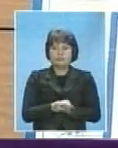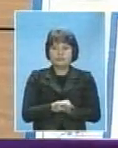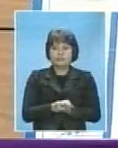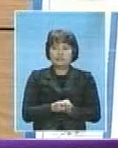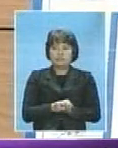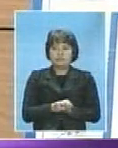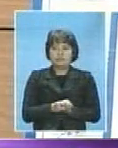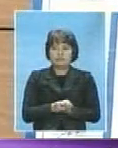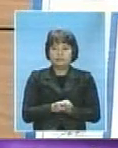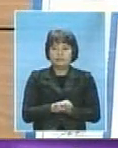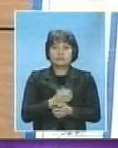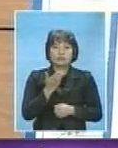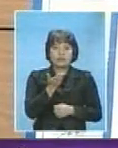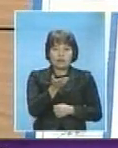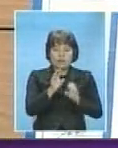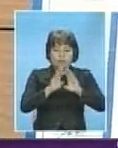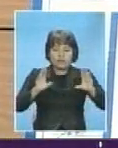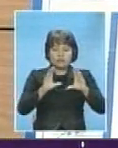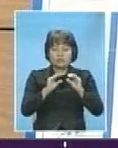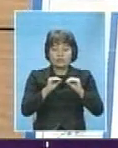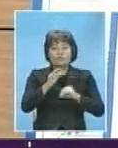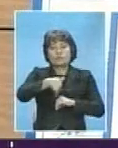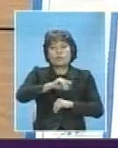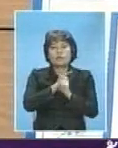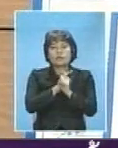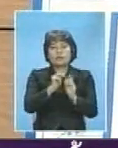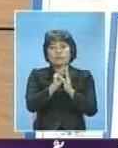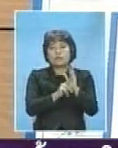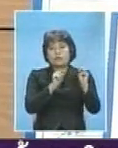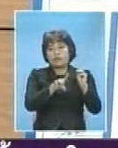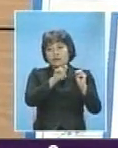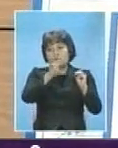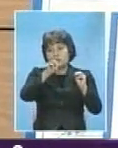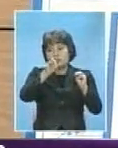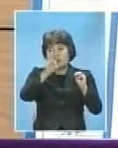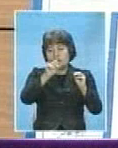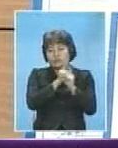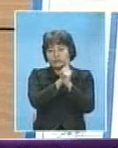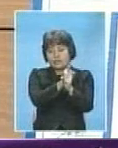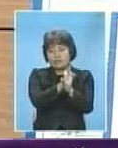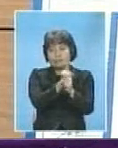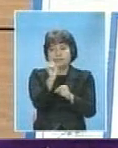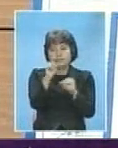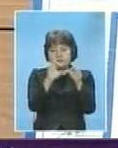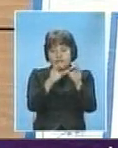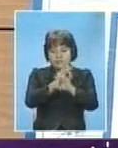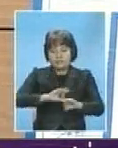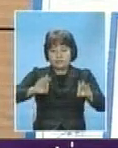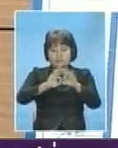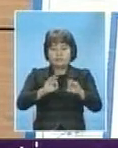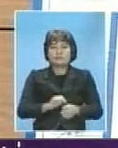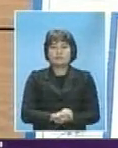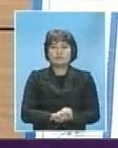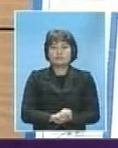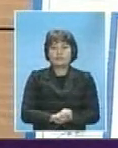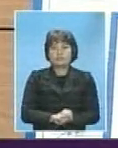แบบของการขอเปิดอภิปรายทั่วไปตามมาตรา179ของรัฐธรรมนูญนั้นถือว่าเป็นกลไกที่สำคัญครับ